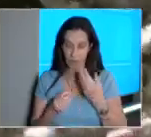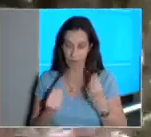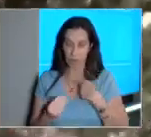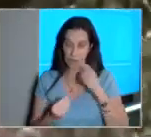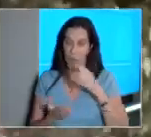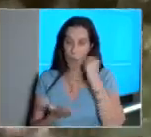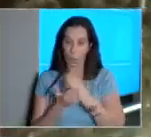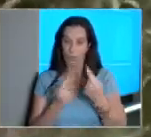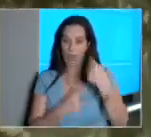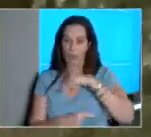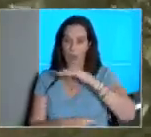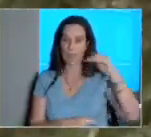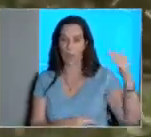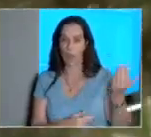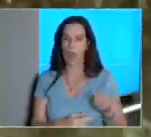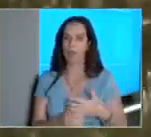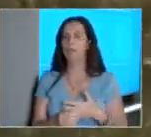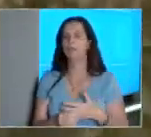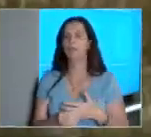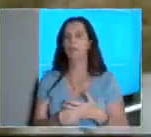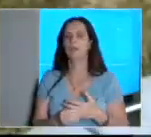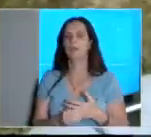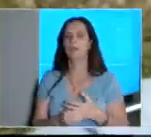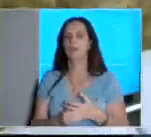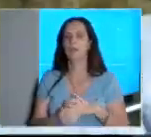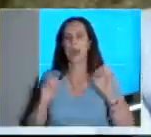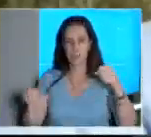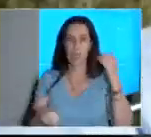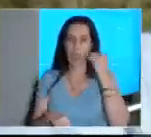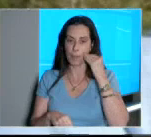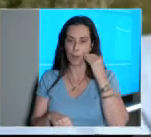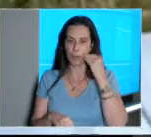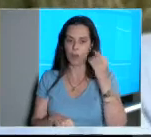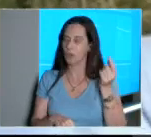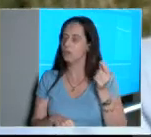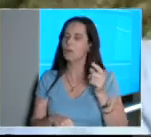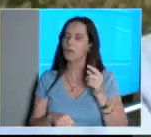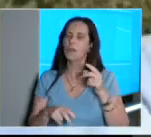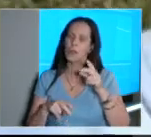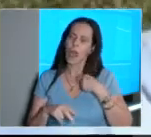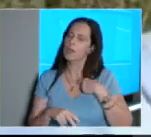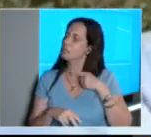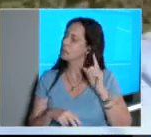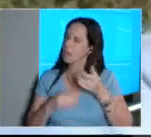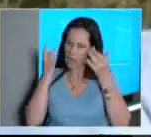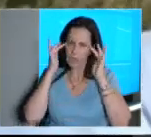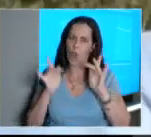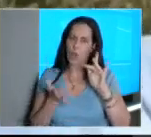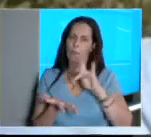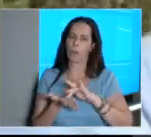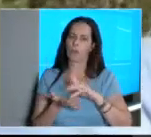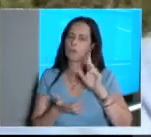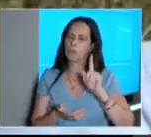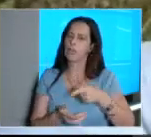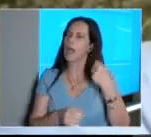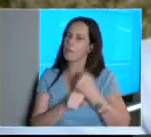יצטרכו דרכון בשביל להגיע לכאן. אז טראמפ דאג שלא נצטרך דרכון יותר, אבל צריך לדאוג שיהיה כאן